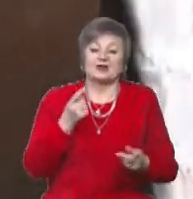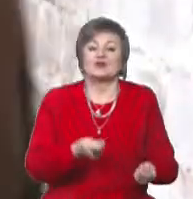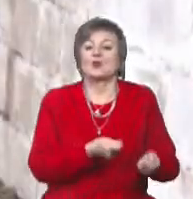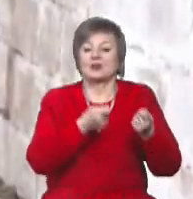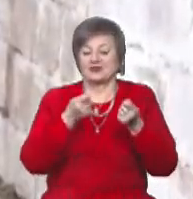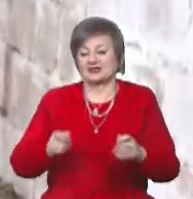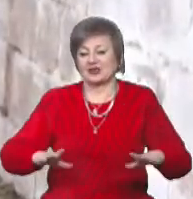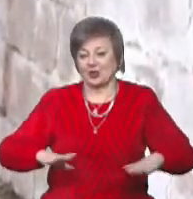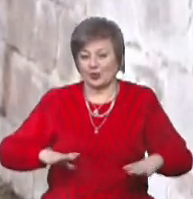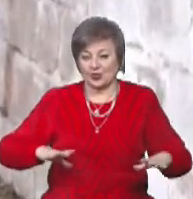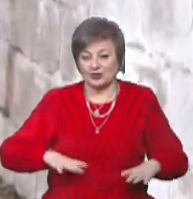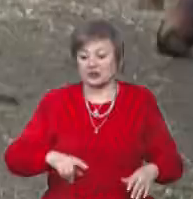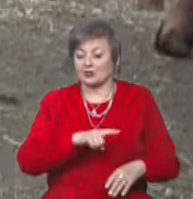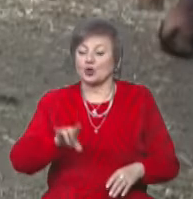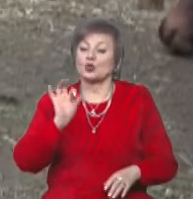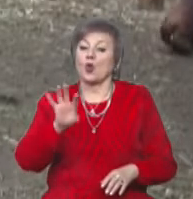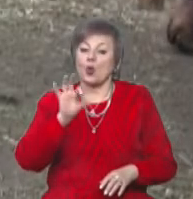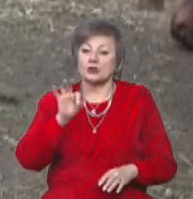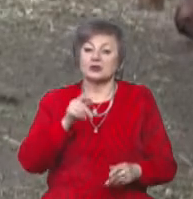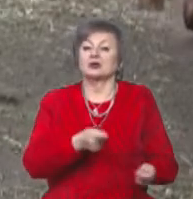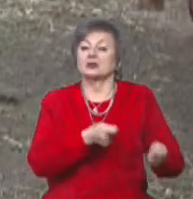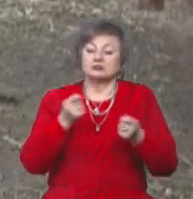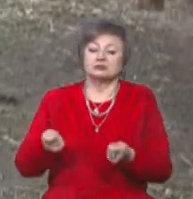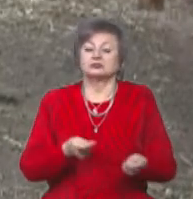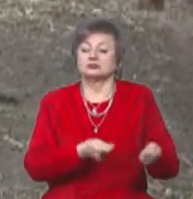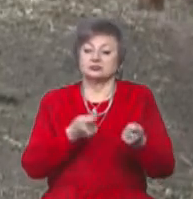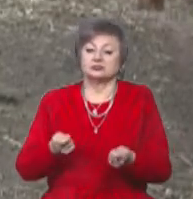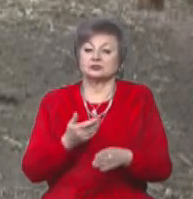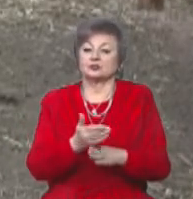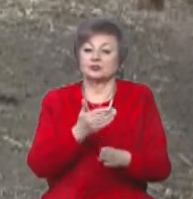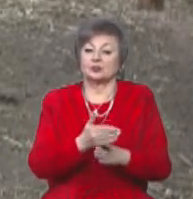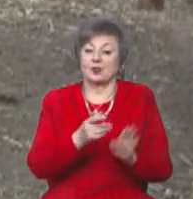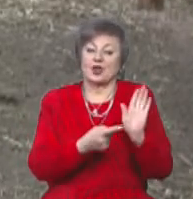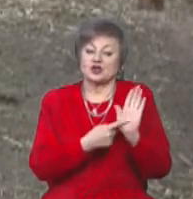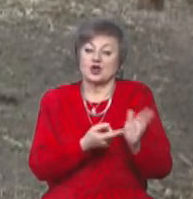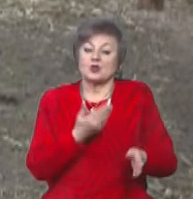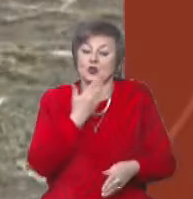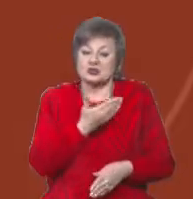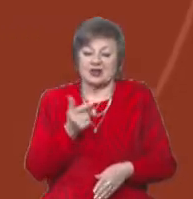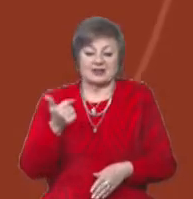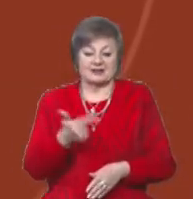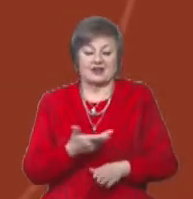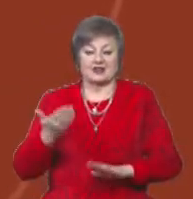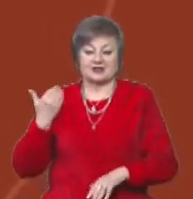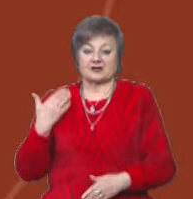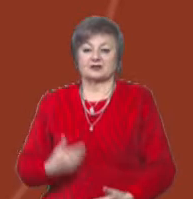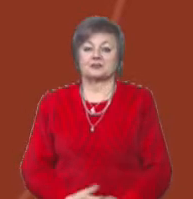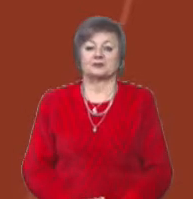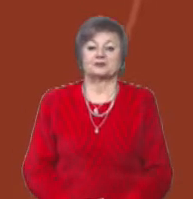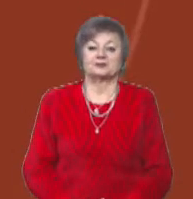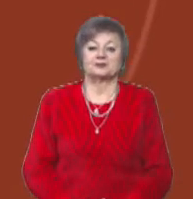коней. Протягом жовтня тварин переправляли кількома партіями. Останніх 6 – 2 тижні тому.